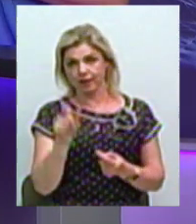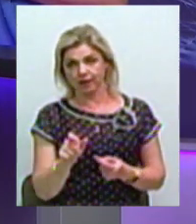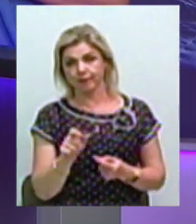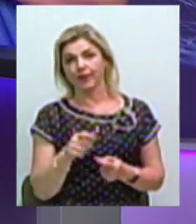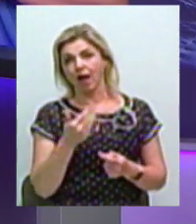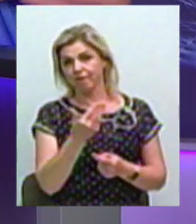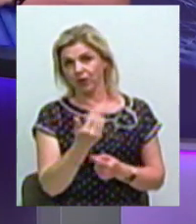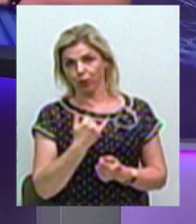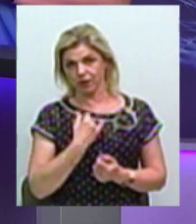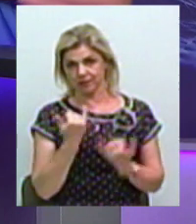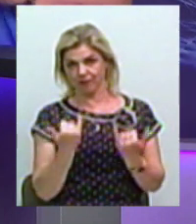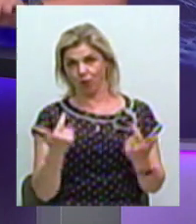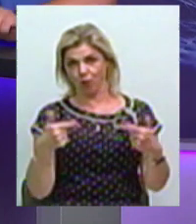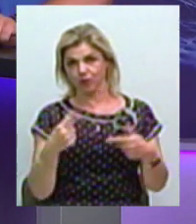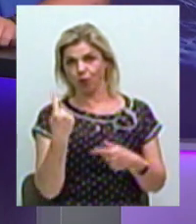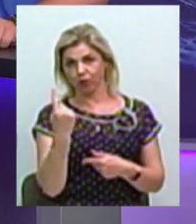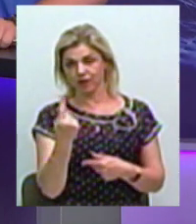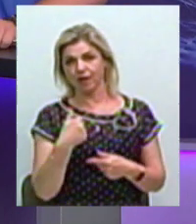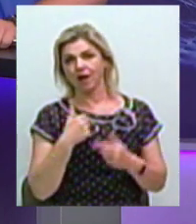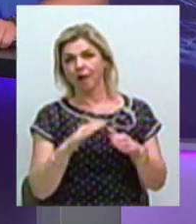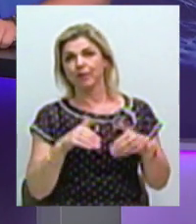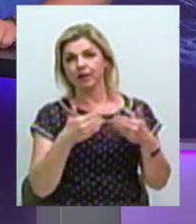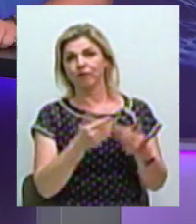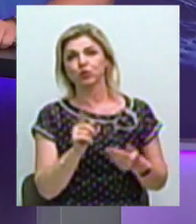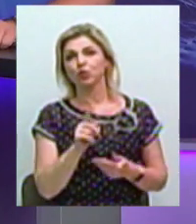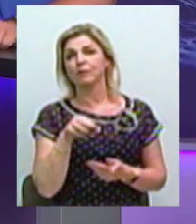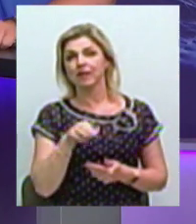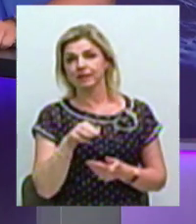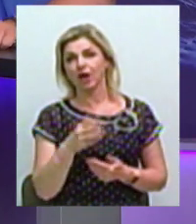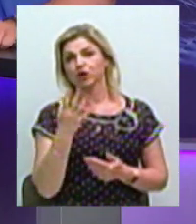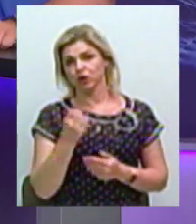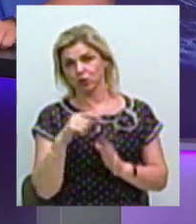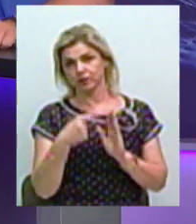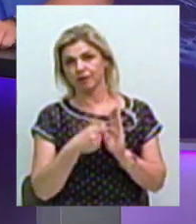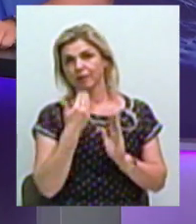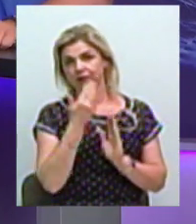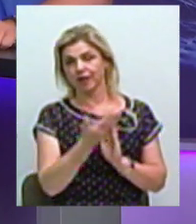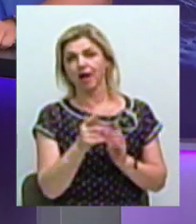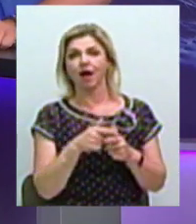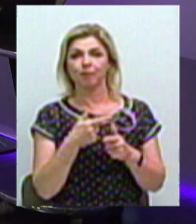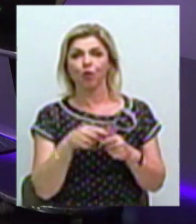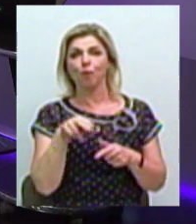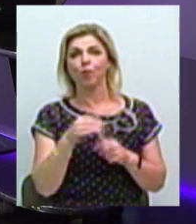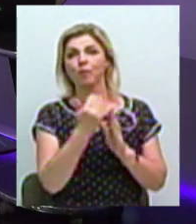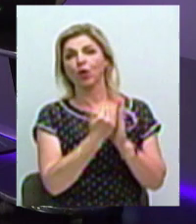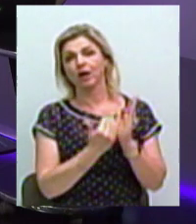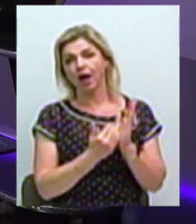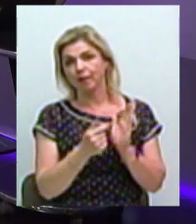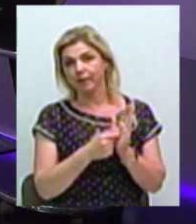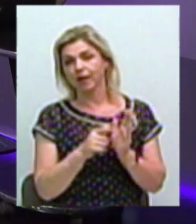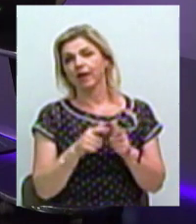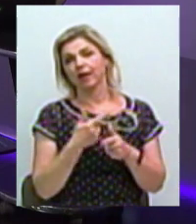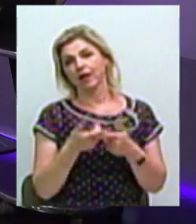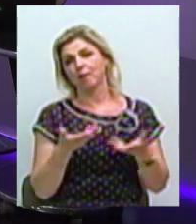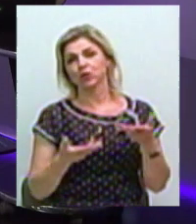ви в нас сьогодні один, то я пропоную, щоб Тетяна поставила вам ще одне запитання. Або по програмі, або, можливо,